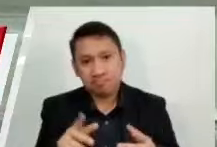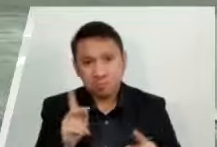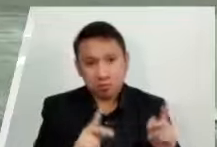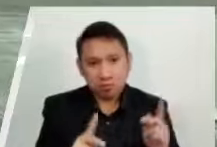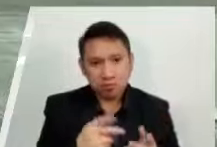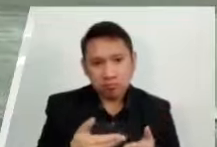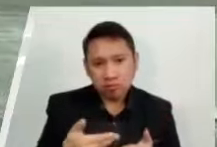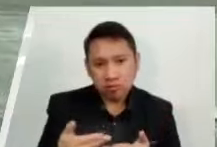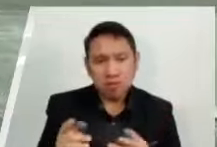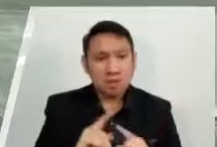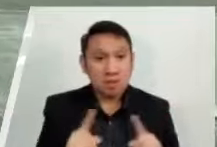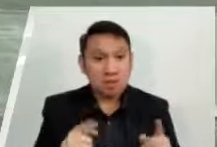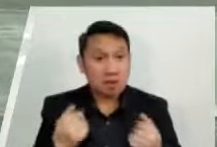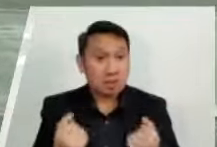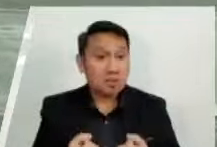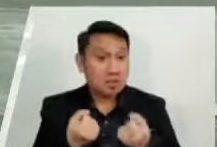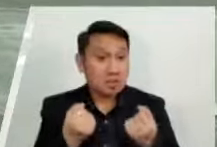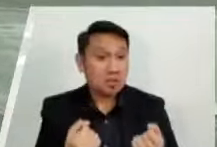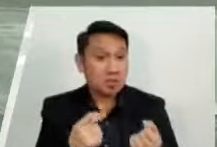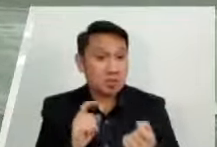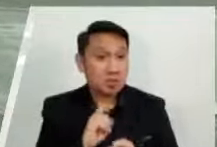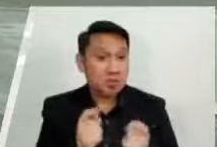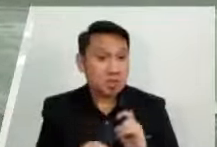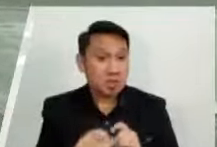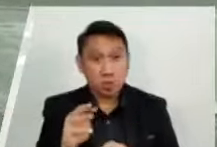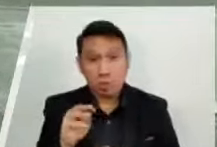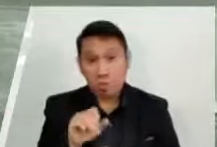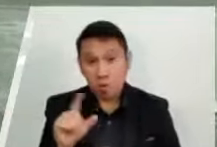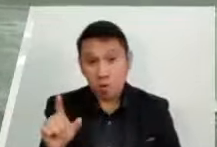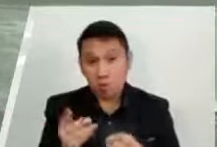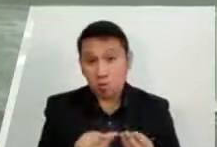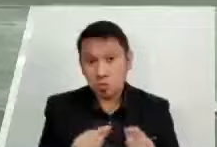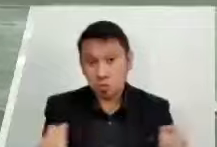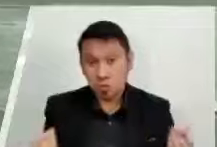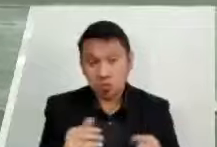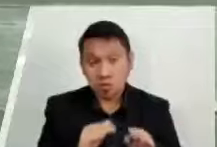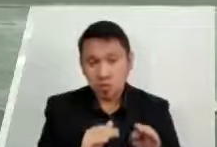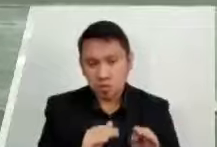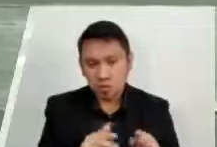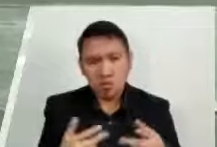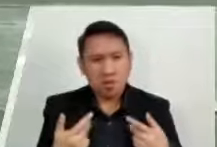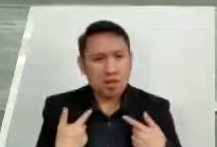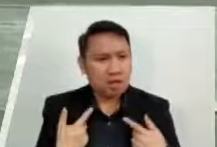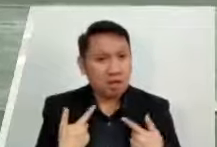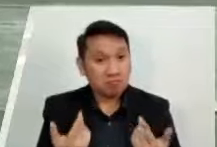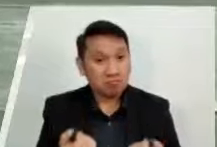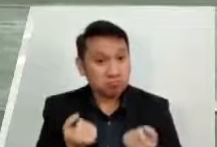maibsan ang traffic. Obra naman ba kaya ito sa mga kapuso natin nakausap dito sa Lansangan? Narito ang street, hirit.